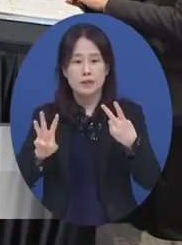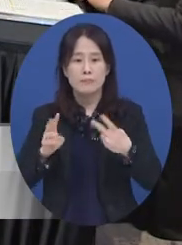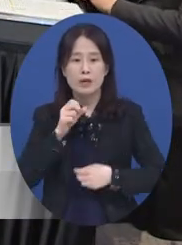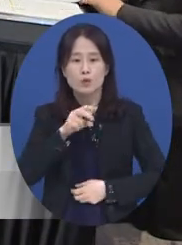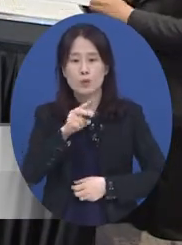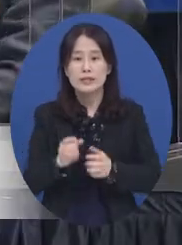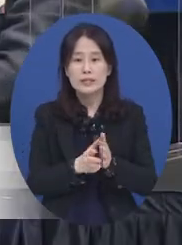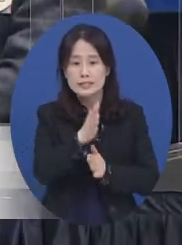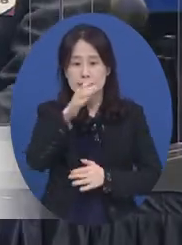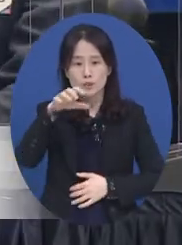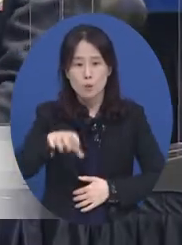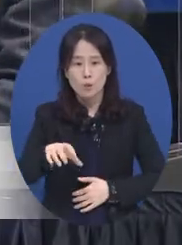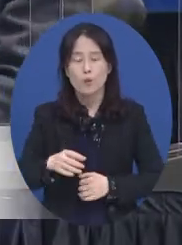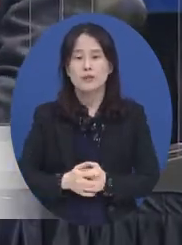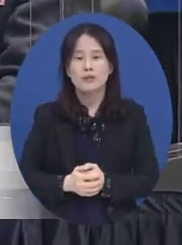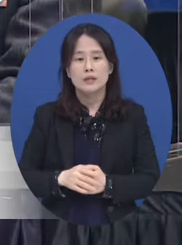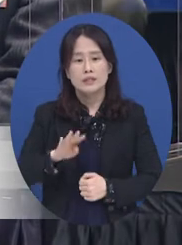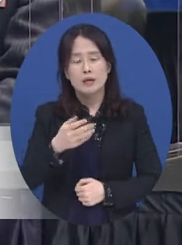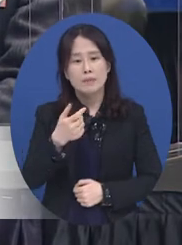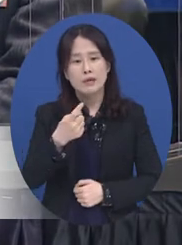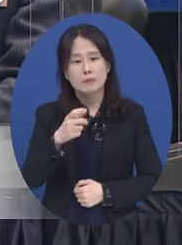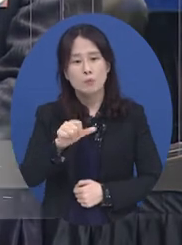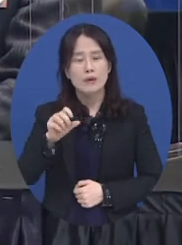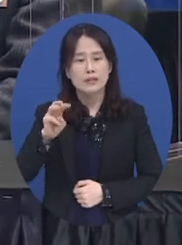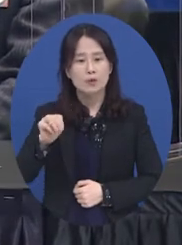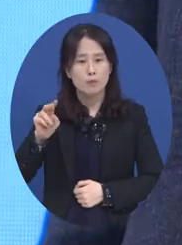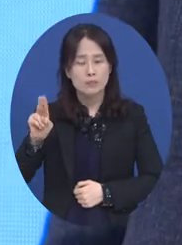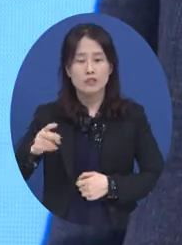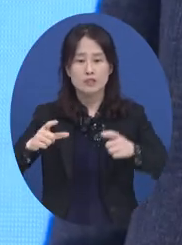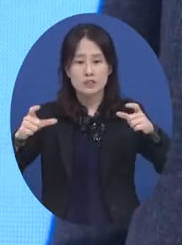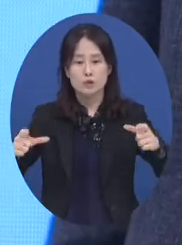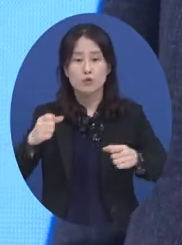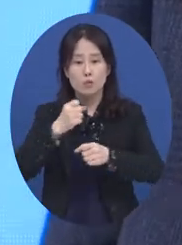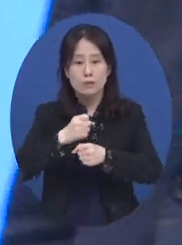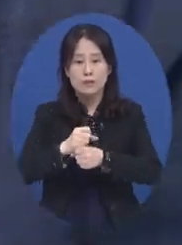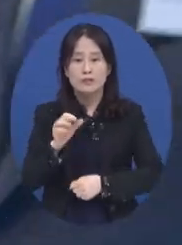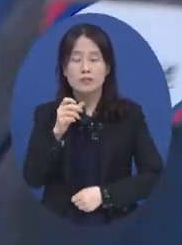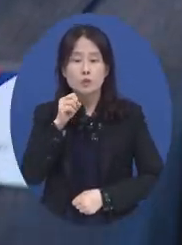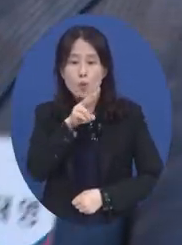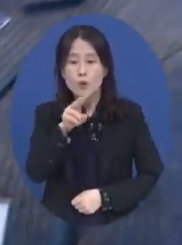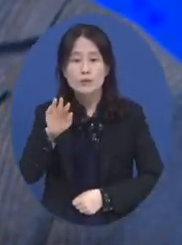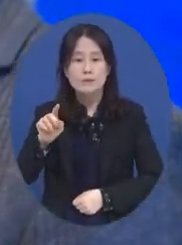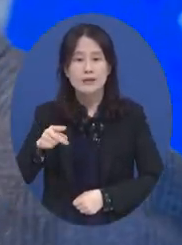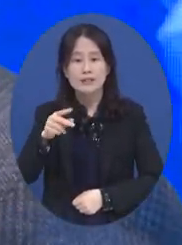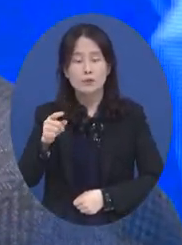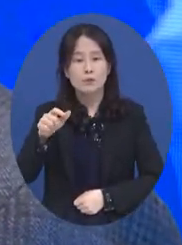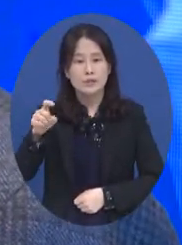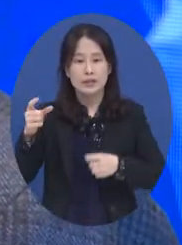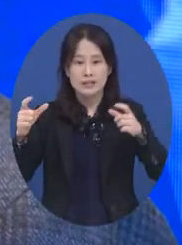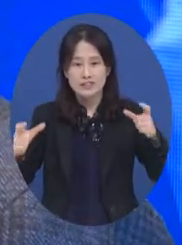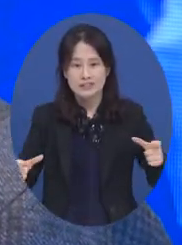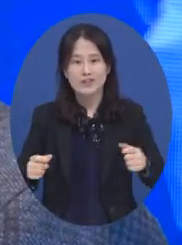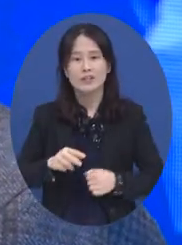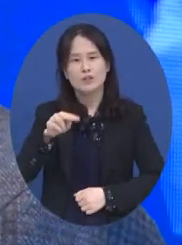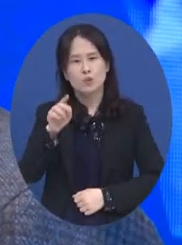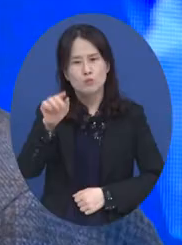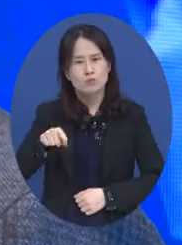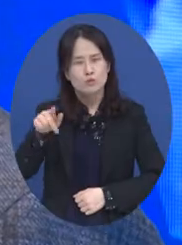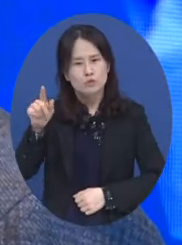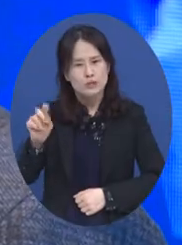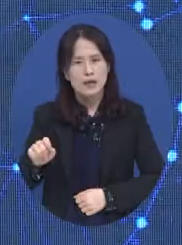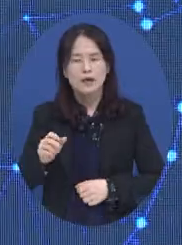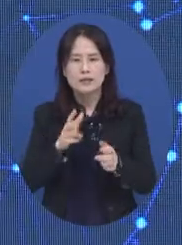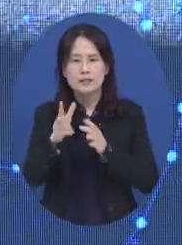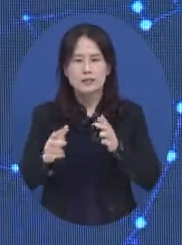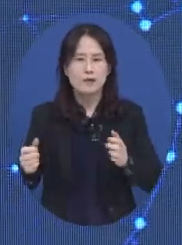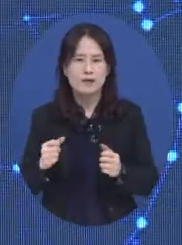23일엔 용인시 중릉리 일원에 415만 제곱미터 규모로 조성되는 용인 반도체 클러스터가 소부장 산업의